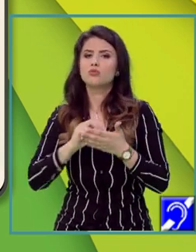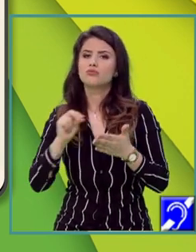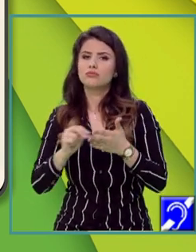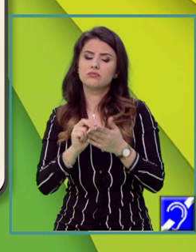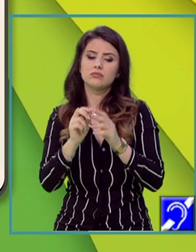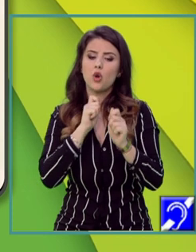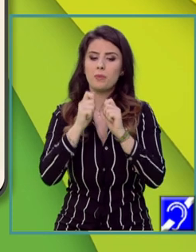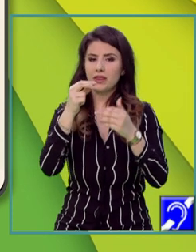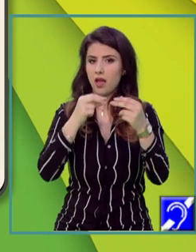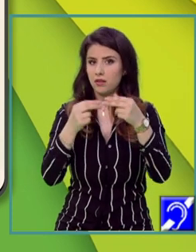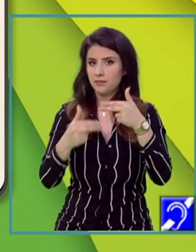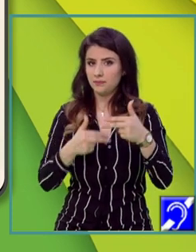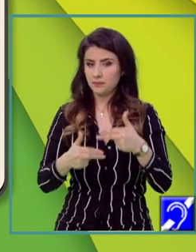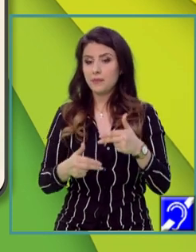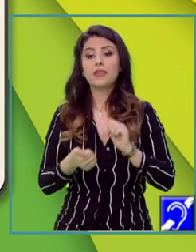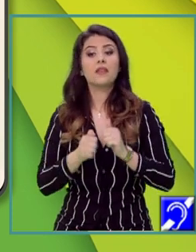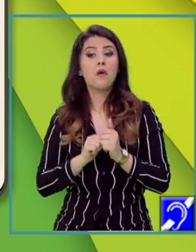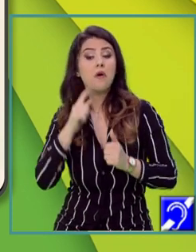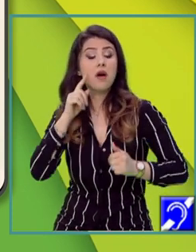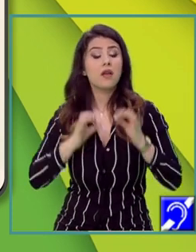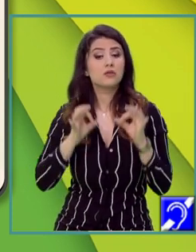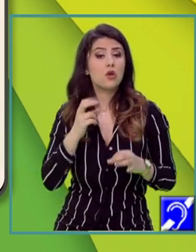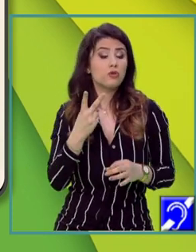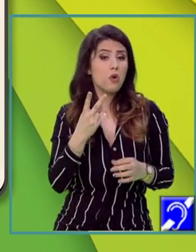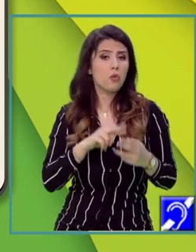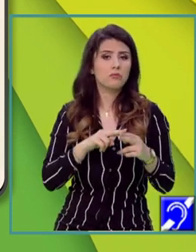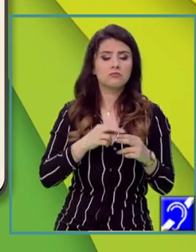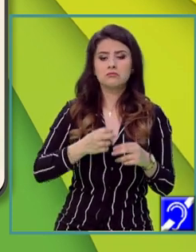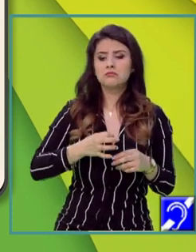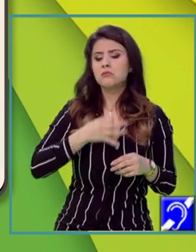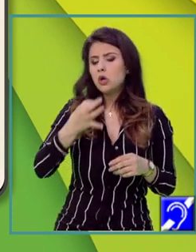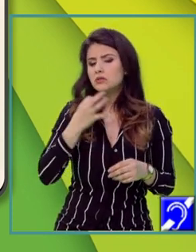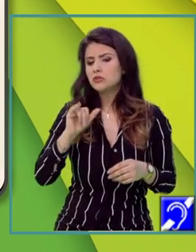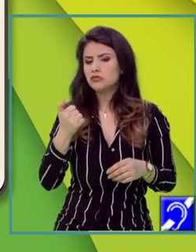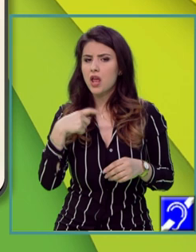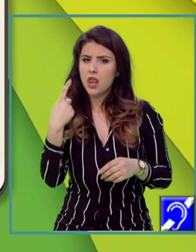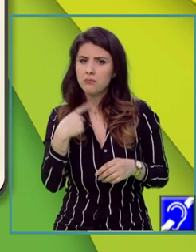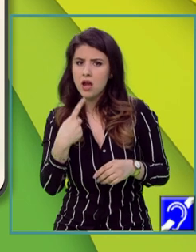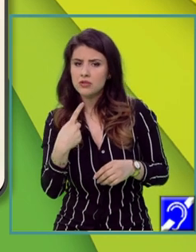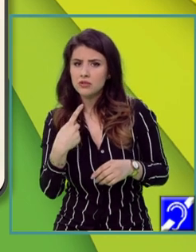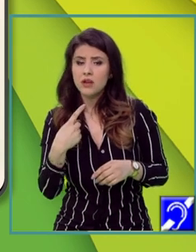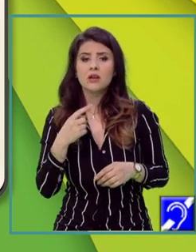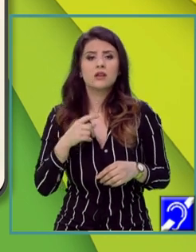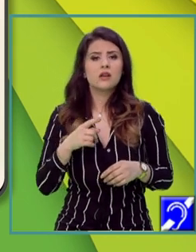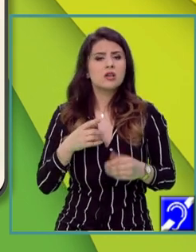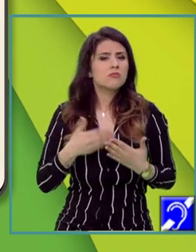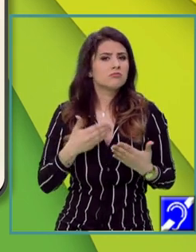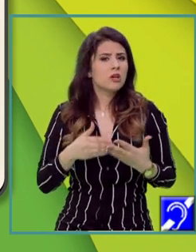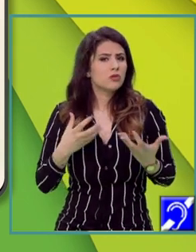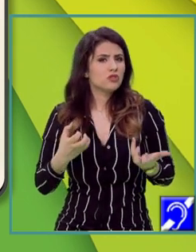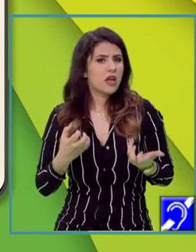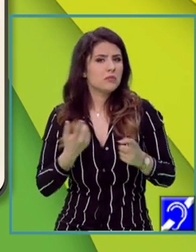analiza a două elemente de structura compoziție și de limbaj ale romanului interbelic studiat semnificative pentru